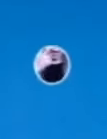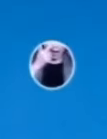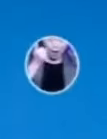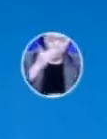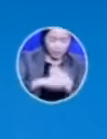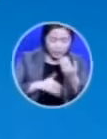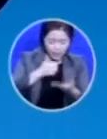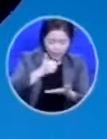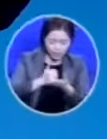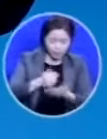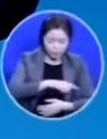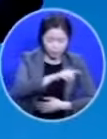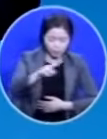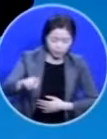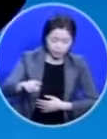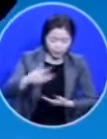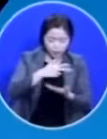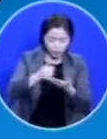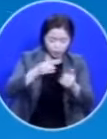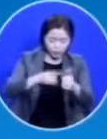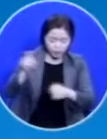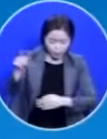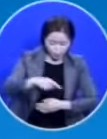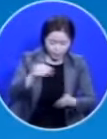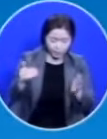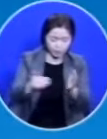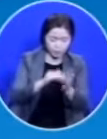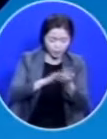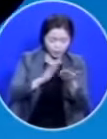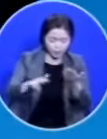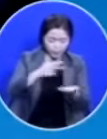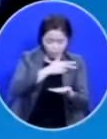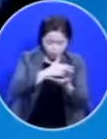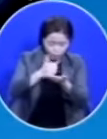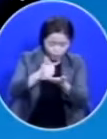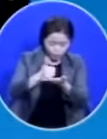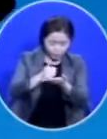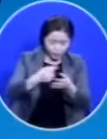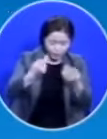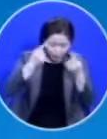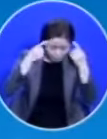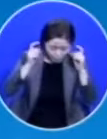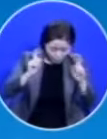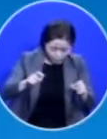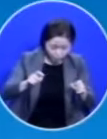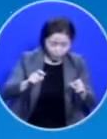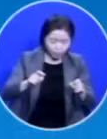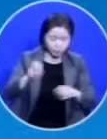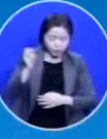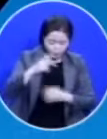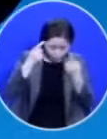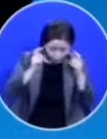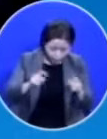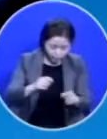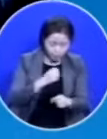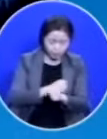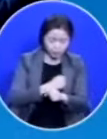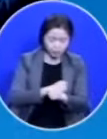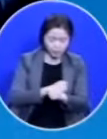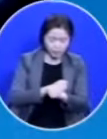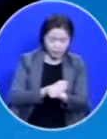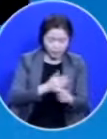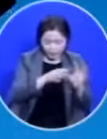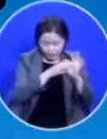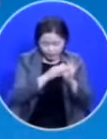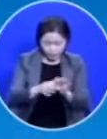하나님 저희들이 주님께 왔습니다 주님 미련하고 또 어리석어서